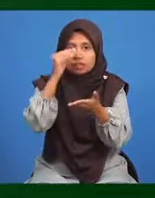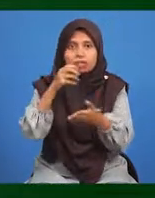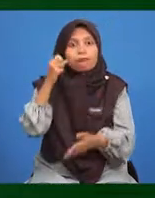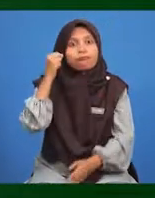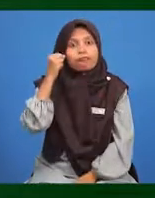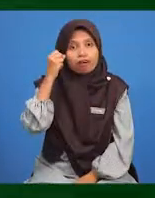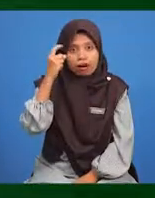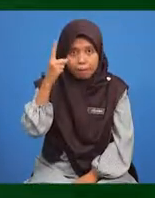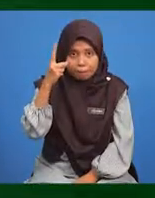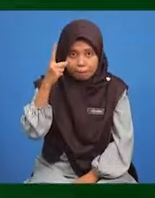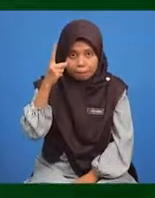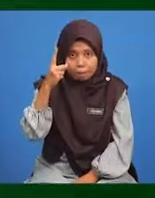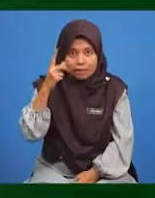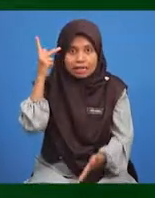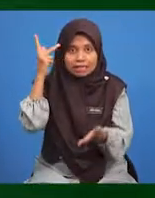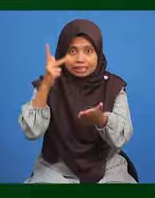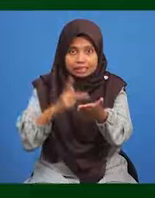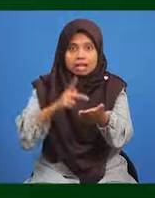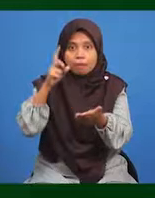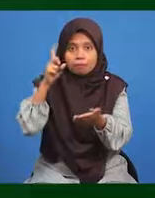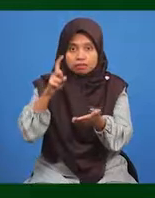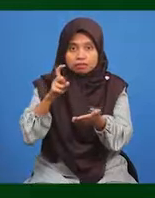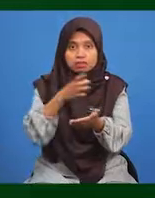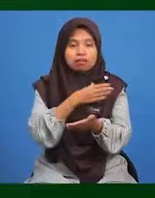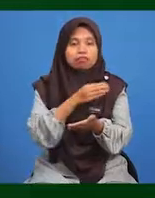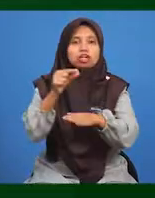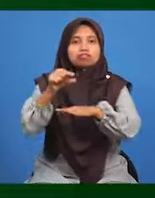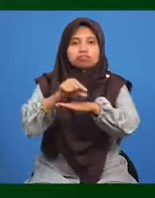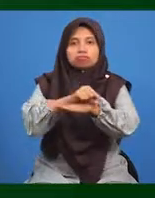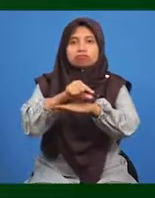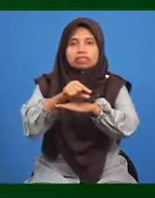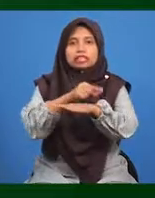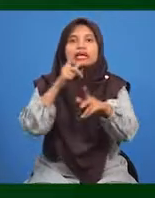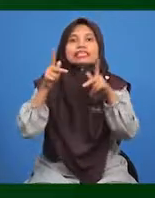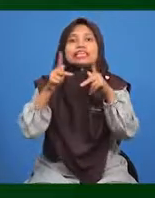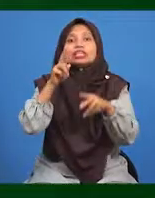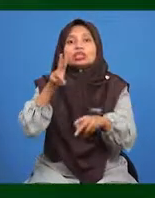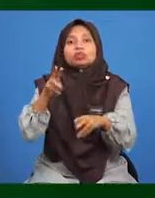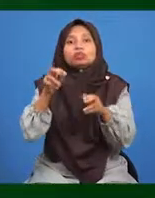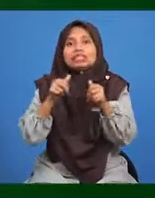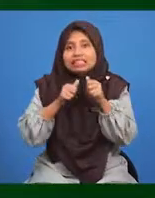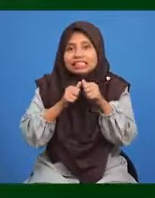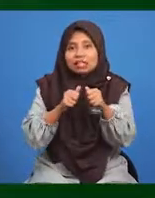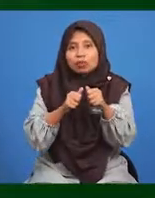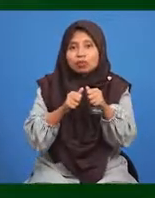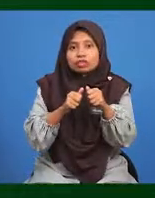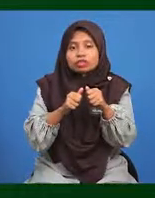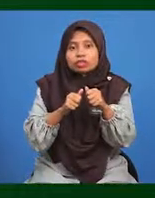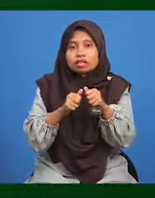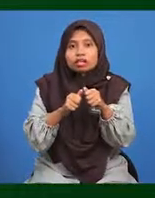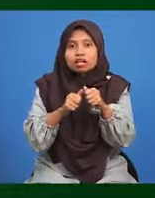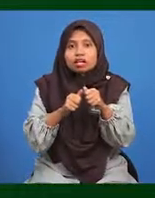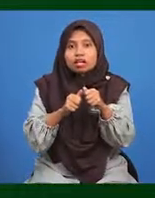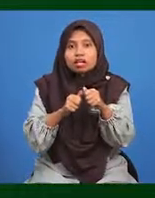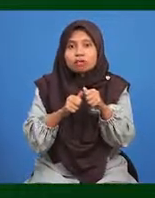memahami, mengenal pasti dan menggunakan kata ganda mengikut konteks dengan